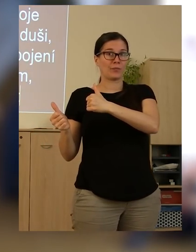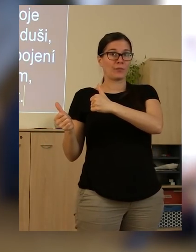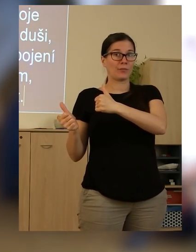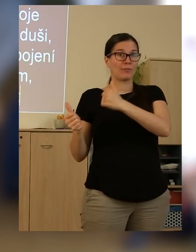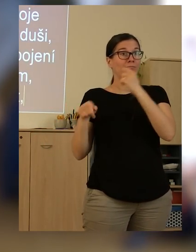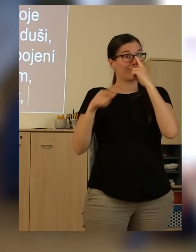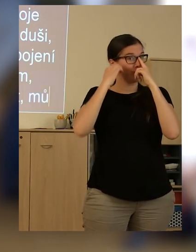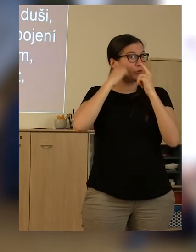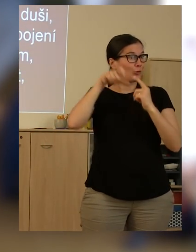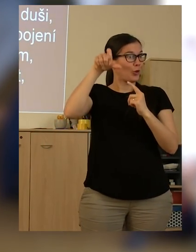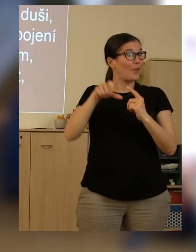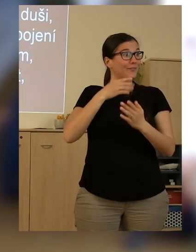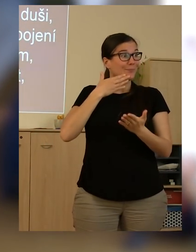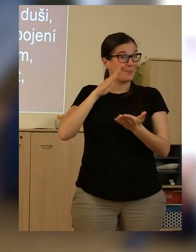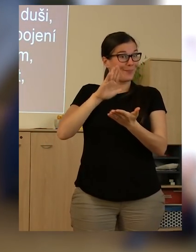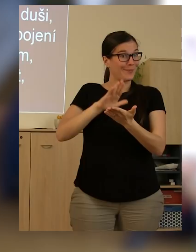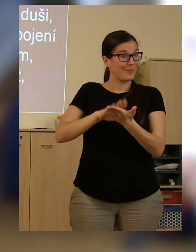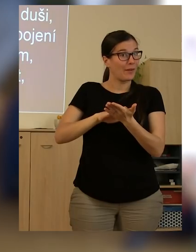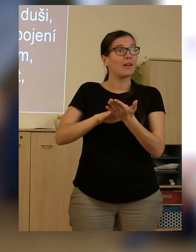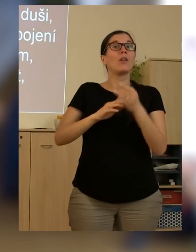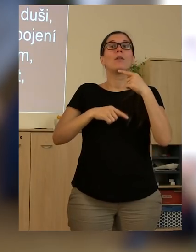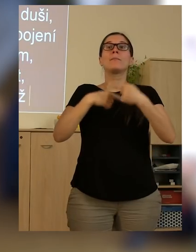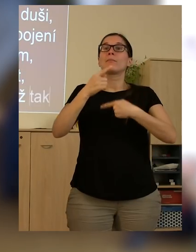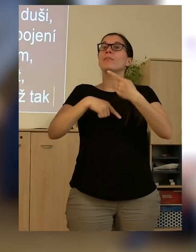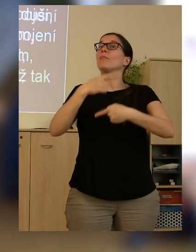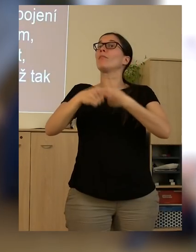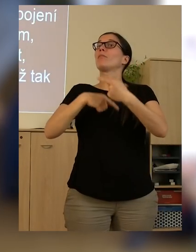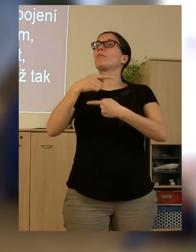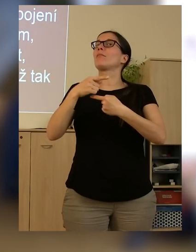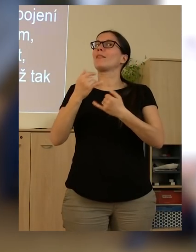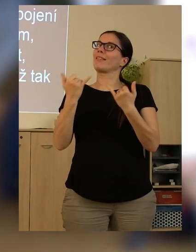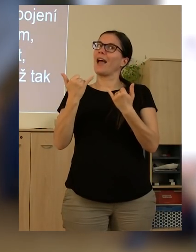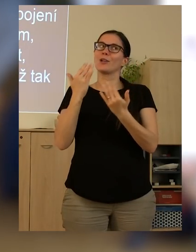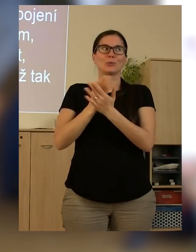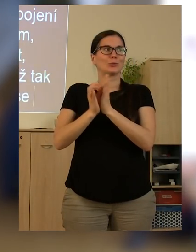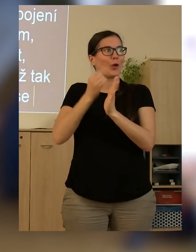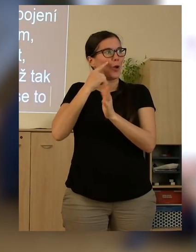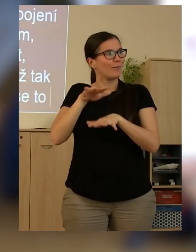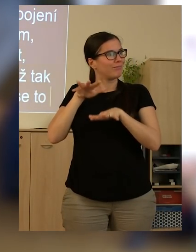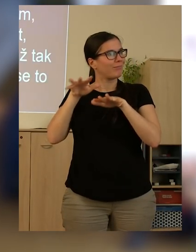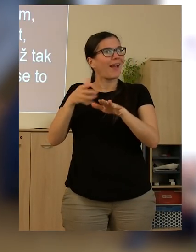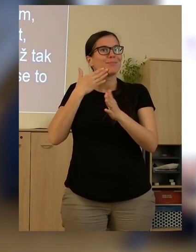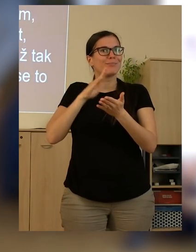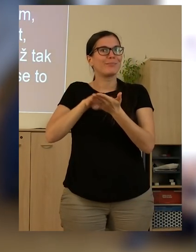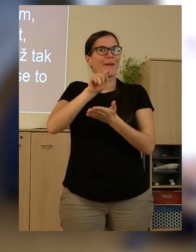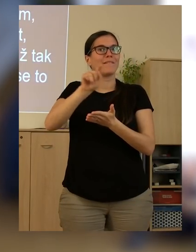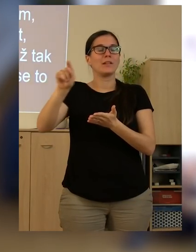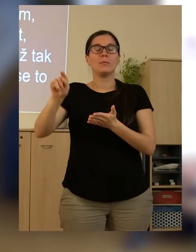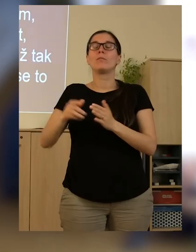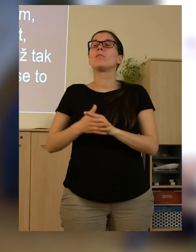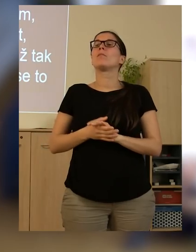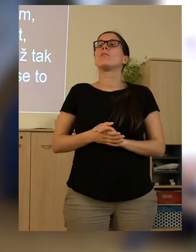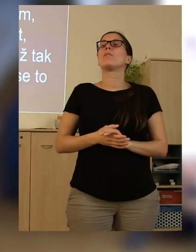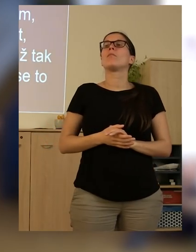Může se stát a může dojít až tak daleko, a v dnešní době se to děje víc a víc lidem, že